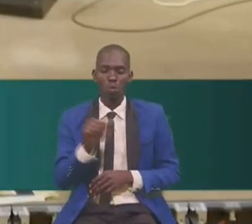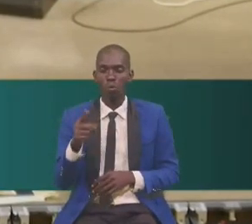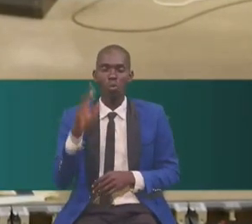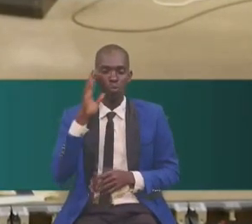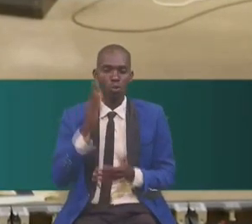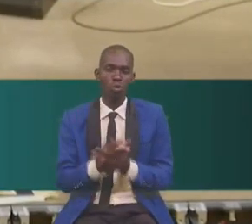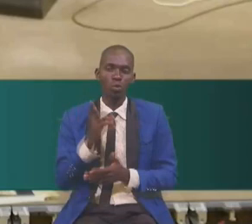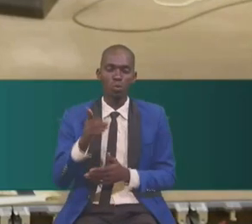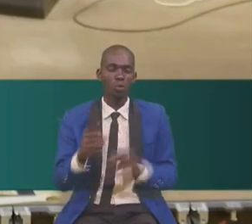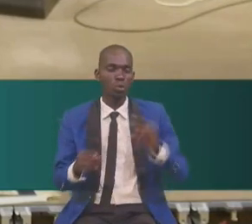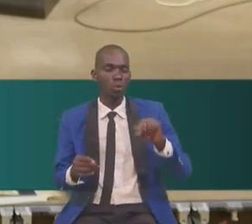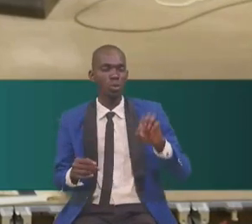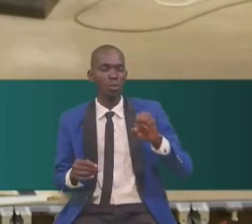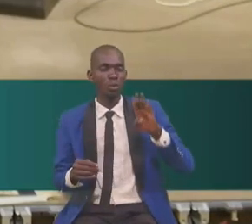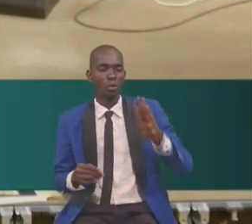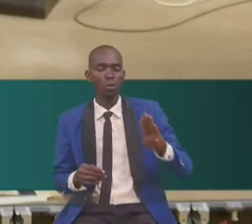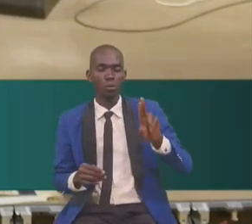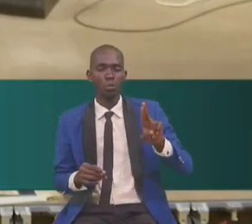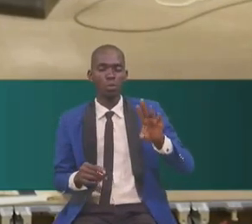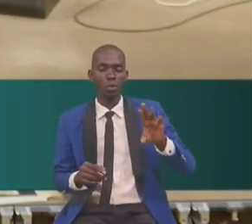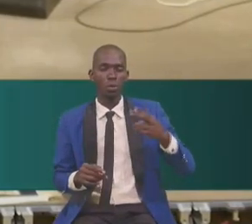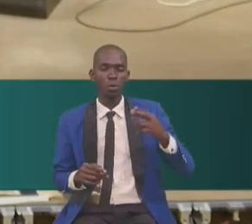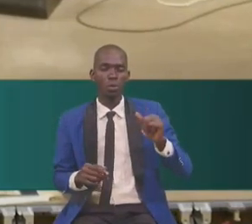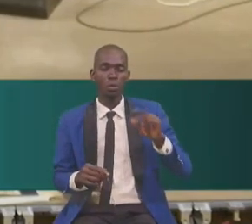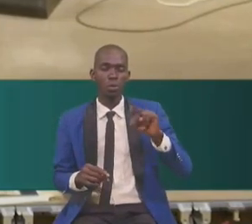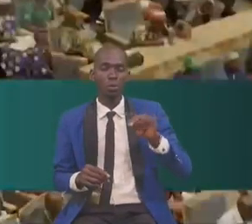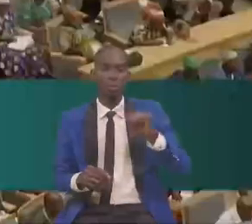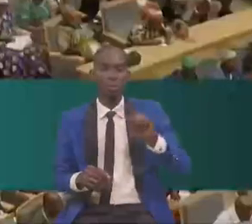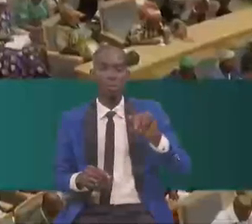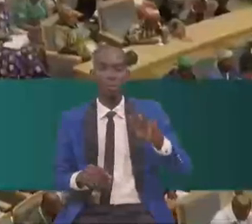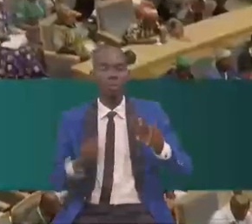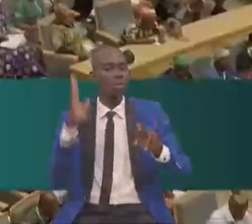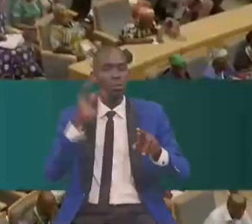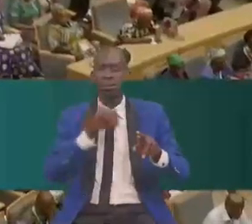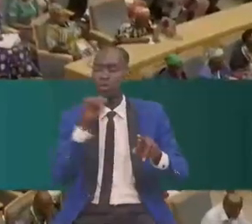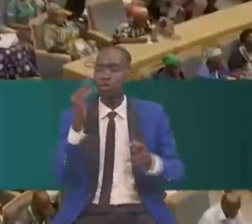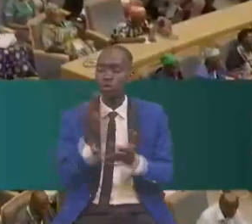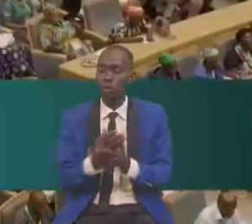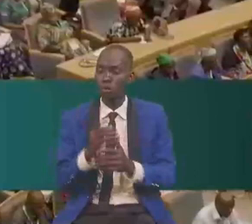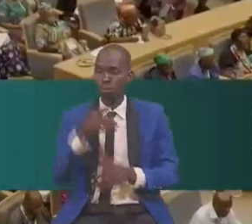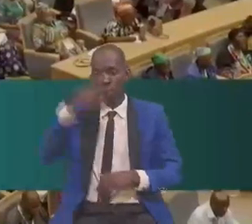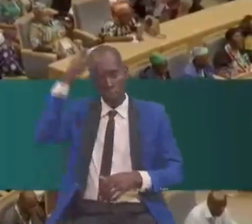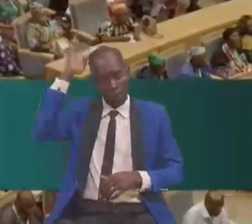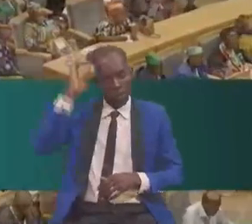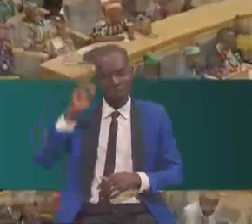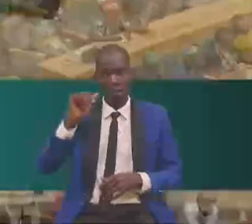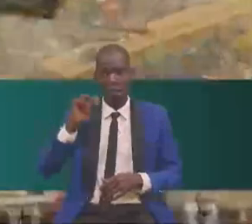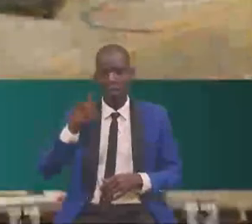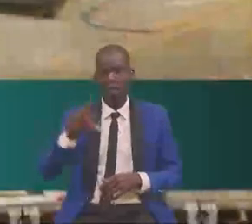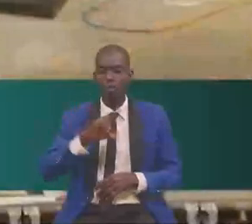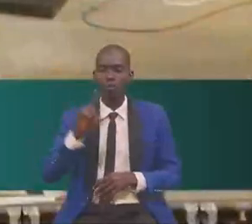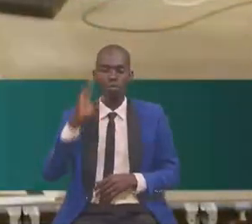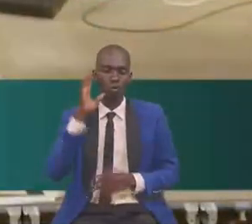Nebuchadnezzar n'a pas pu arrêter Daniel. Personne ne pourra t'arrêter. Les pharisiens et les sadducéens et les